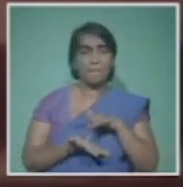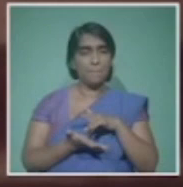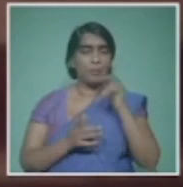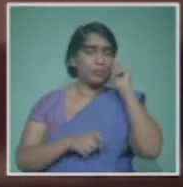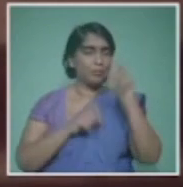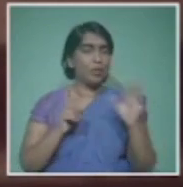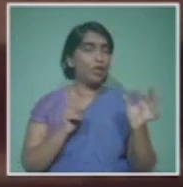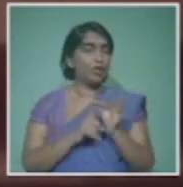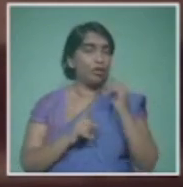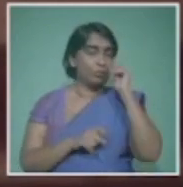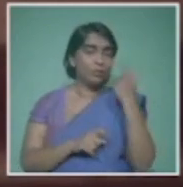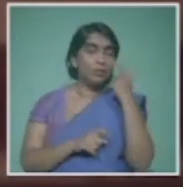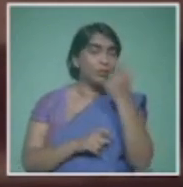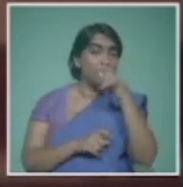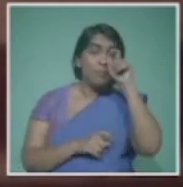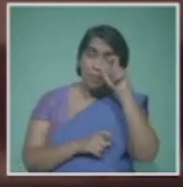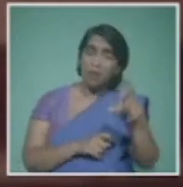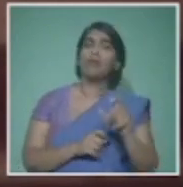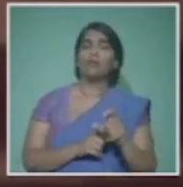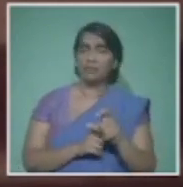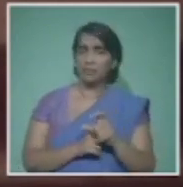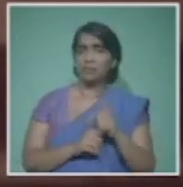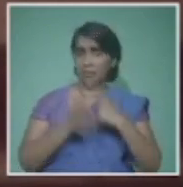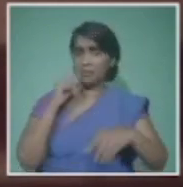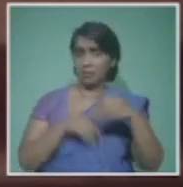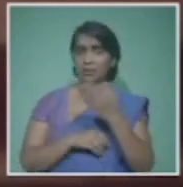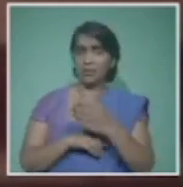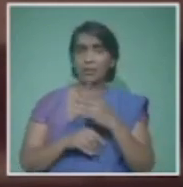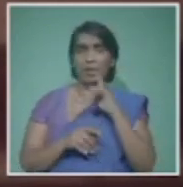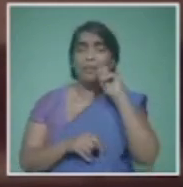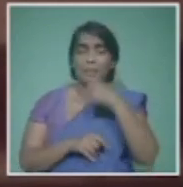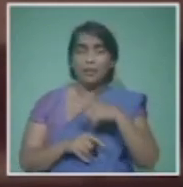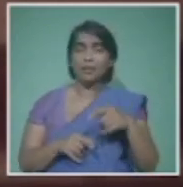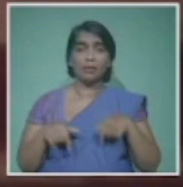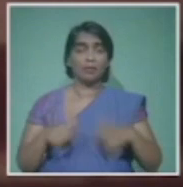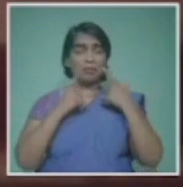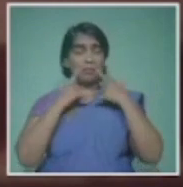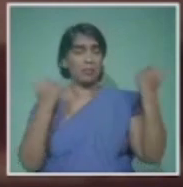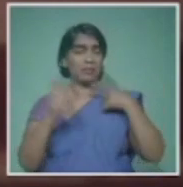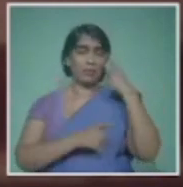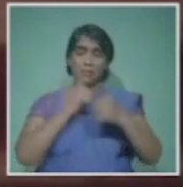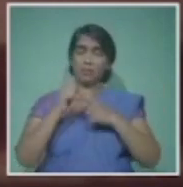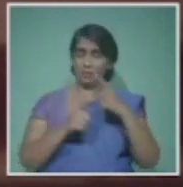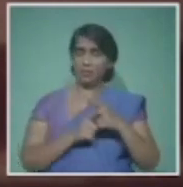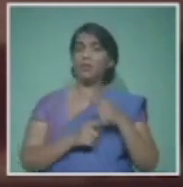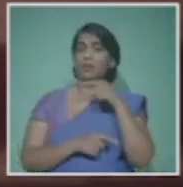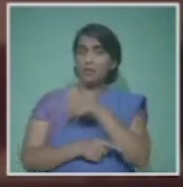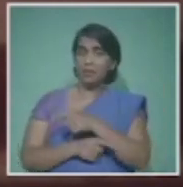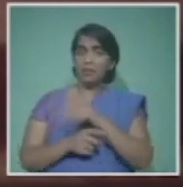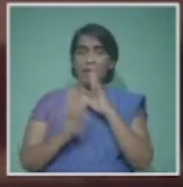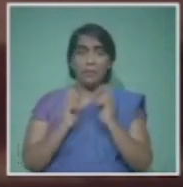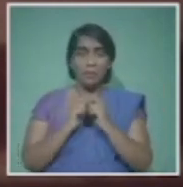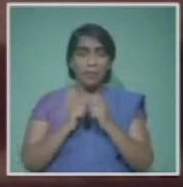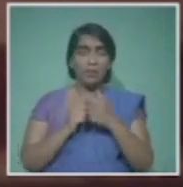පාන්තිකයාගේ සහ දුප්පත් මිනිහාගේ ඇහෙන් බලන්න පුරුදු වෙන්න ඕනේ මේ දේශපාලනඥයෝ. මේ දේශපාලනඥයෝ මෙතේ ඉඳලා ලොකු ලොකු කතා කිව්වට මේගොල්ලෝ මේ